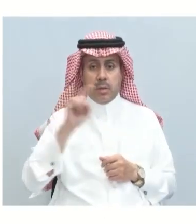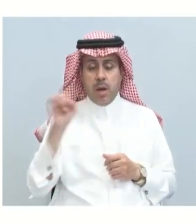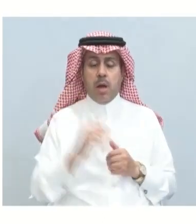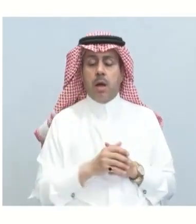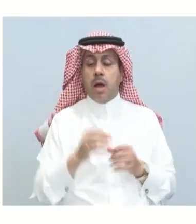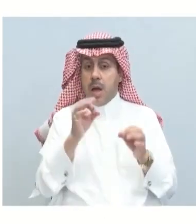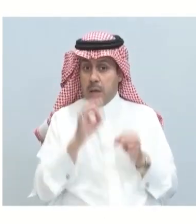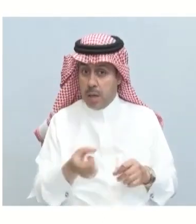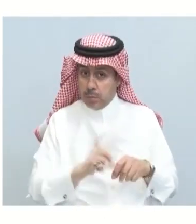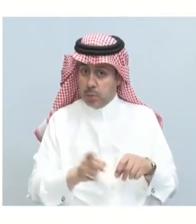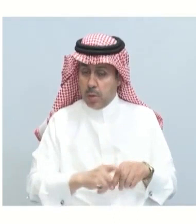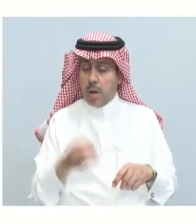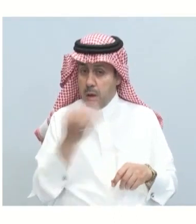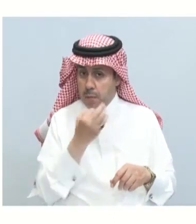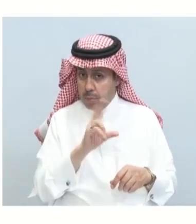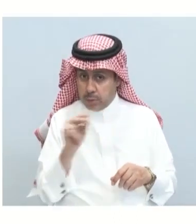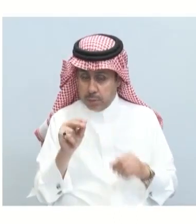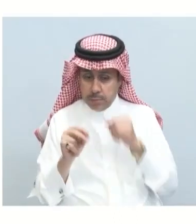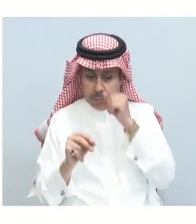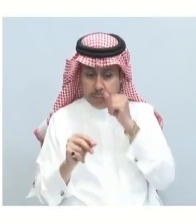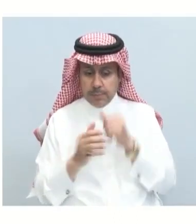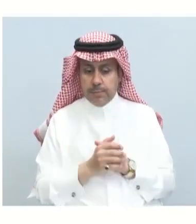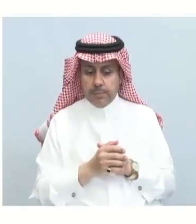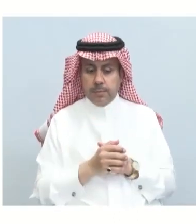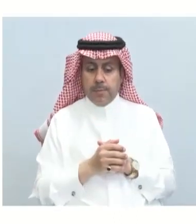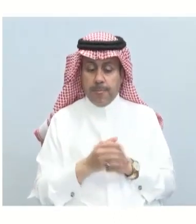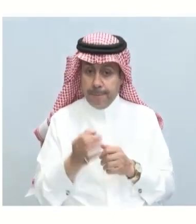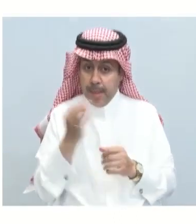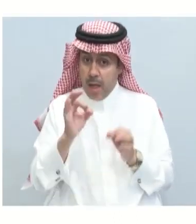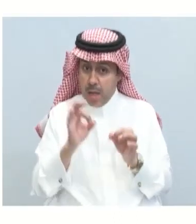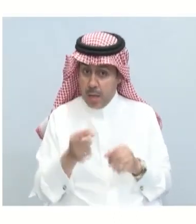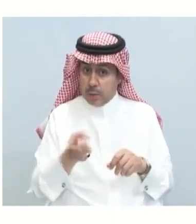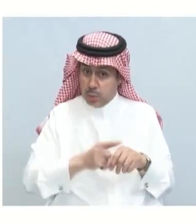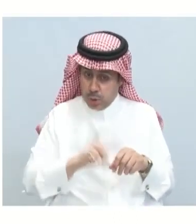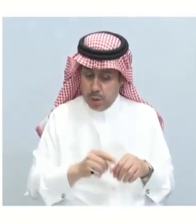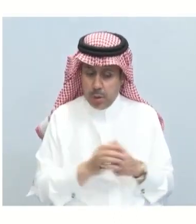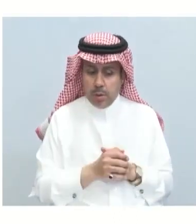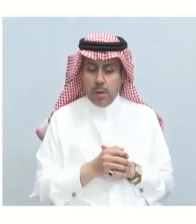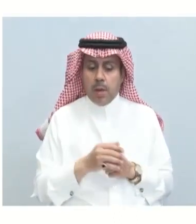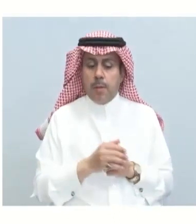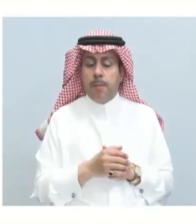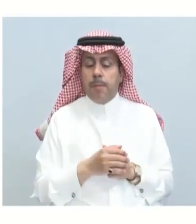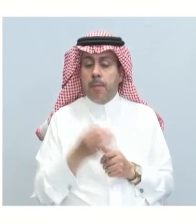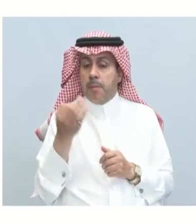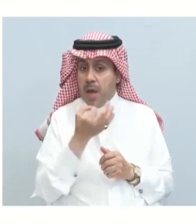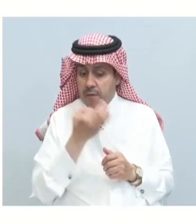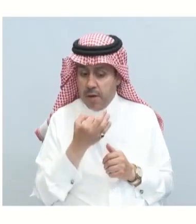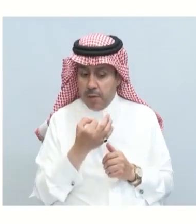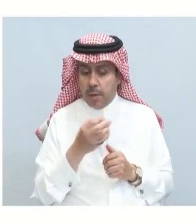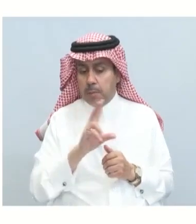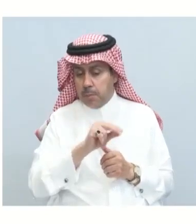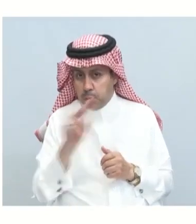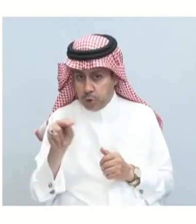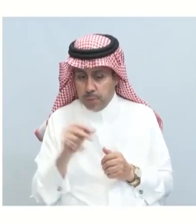متكرره بالفاظ متشابهه ولاحظوا معي في التعريف ايات متكرره لكن تكررها بماذا